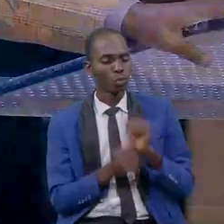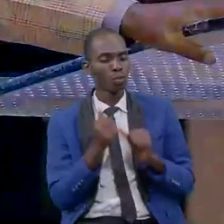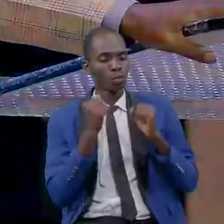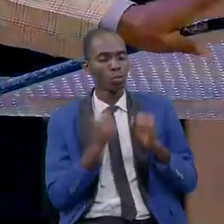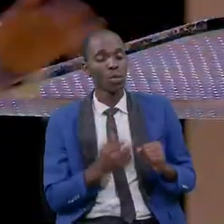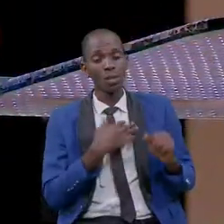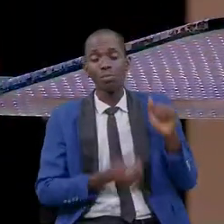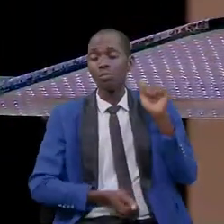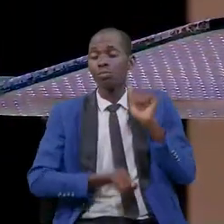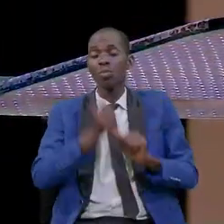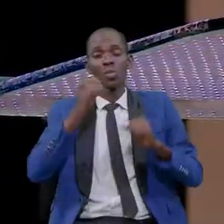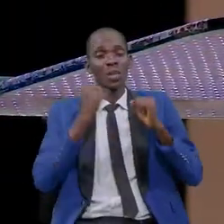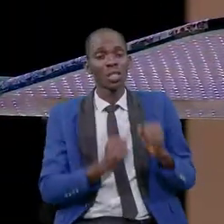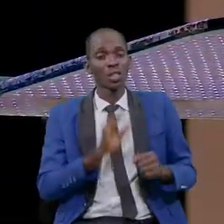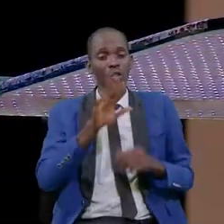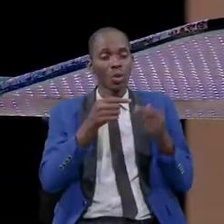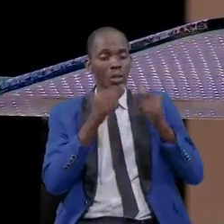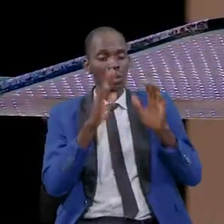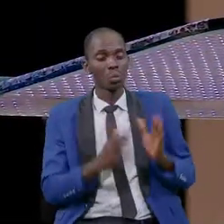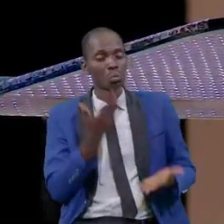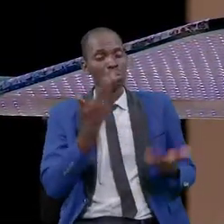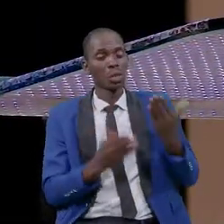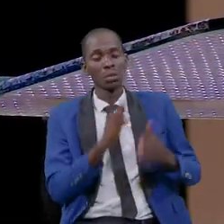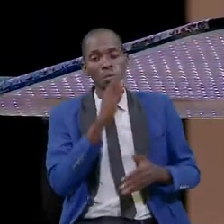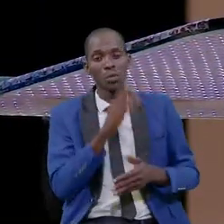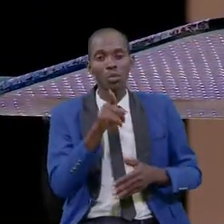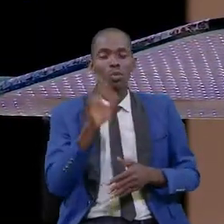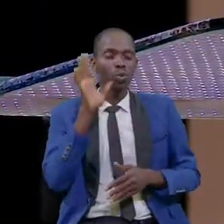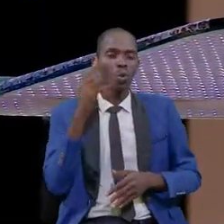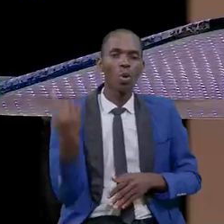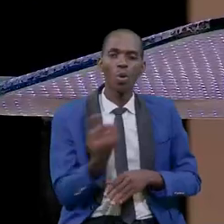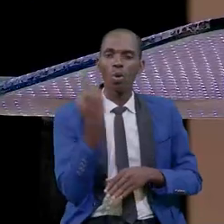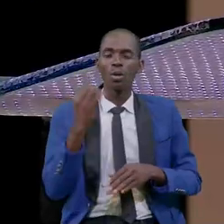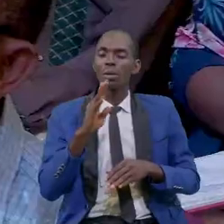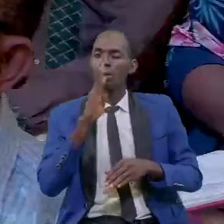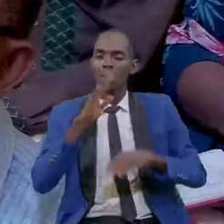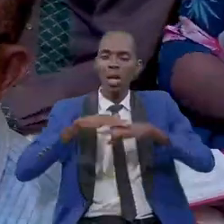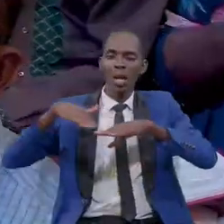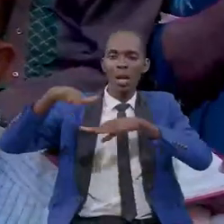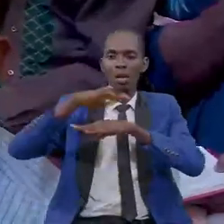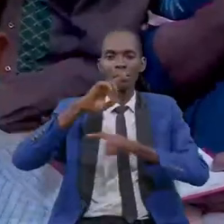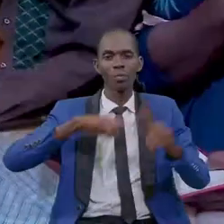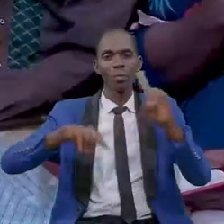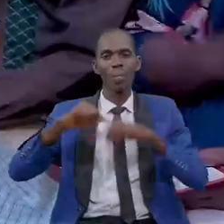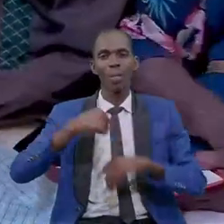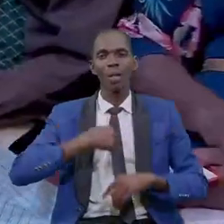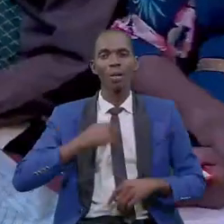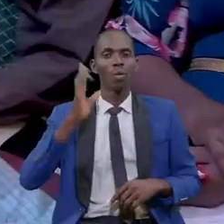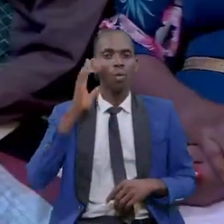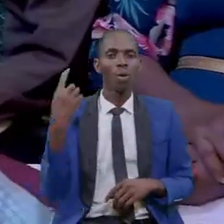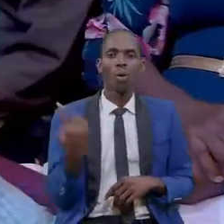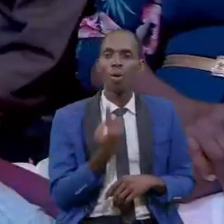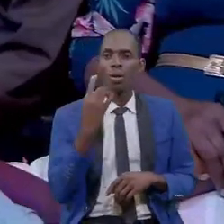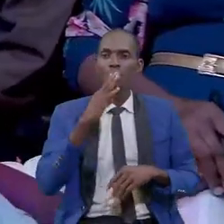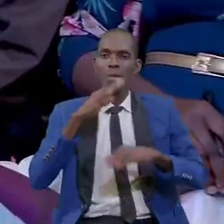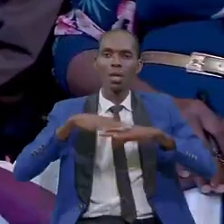que l'ennemi, que les tentateurs ont, alors vous serez en haut, vous serez au-dessus d'eux. Je serai toujours au-dessus d'eux.